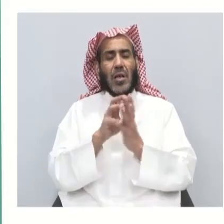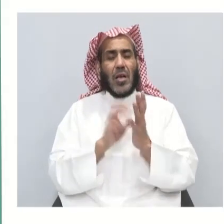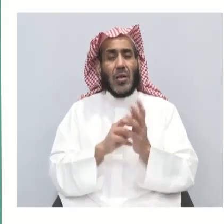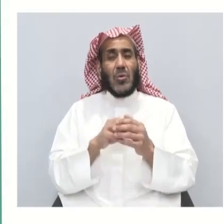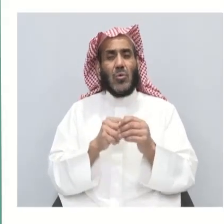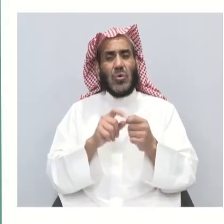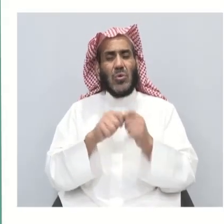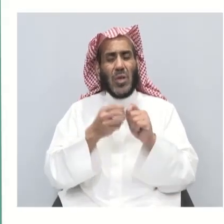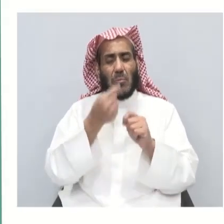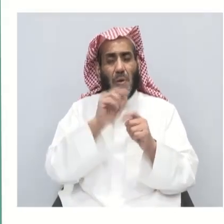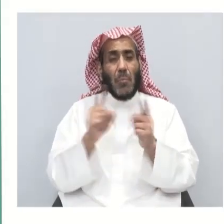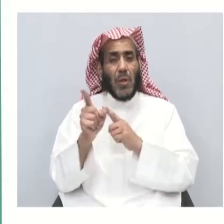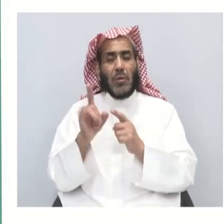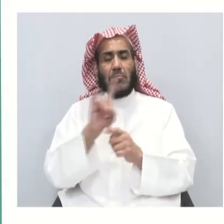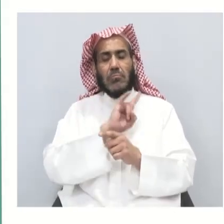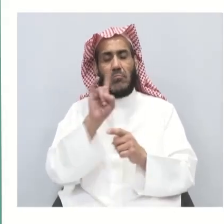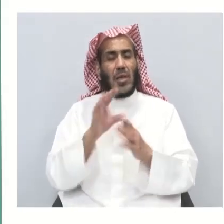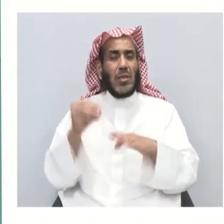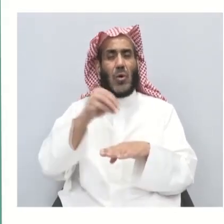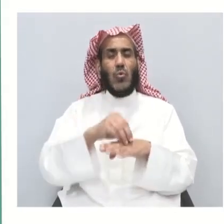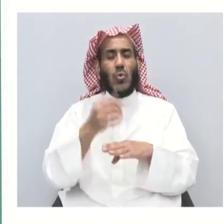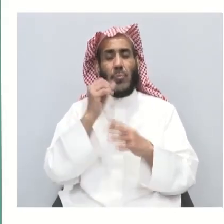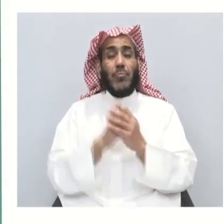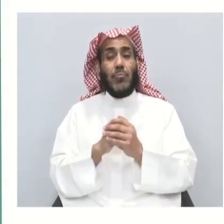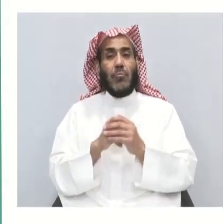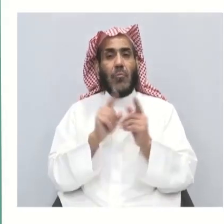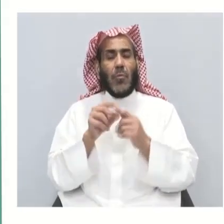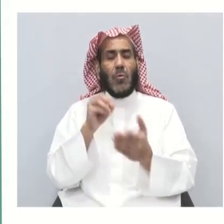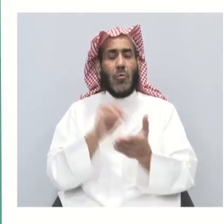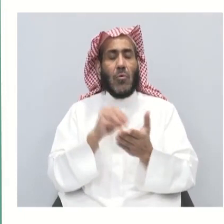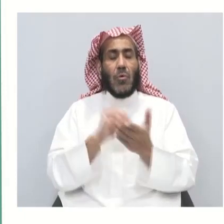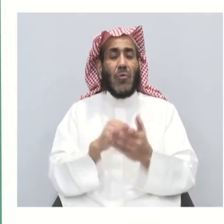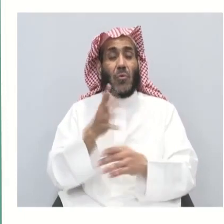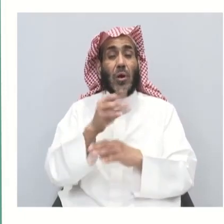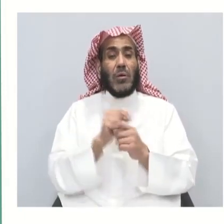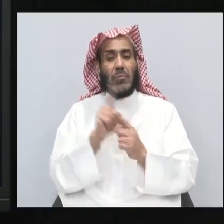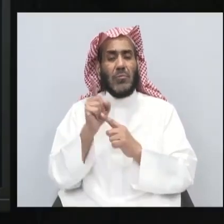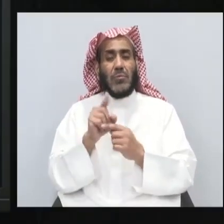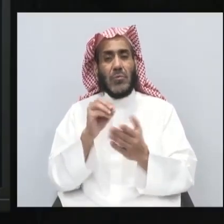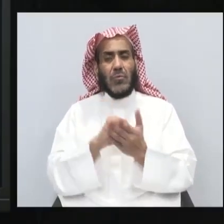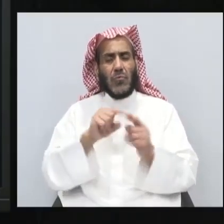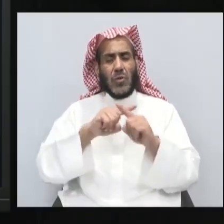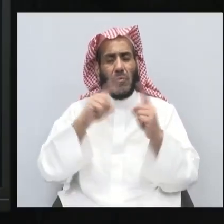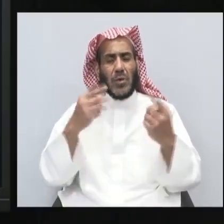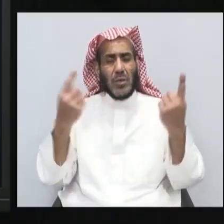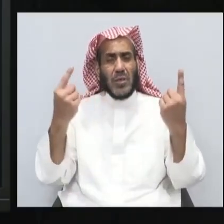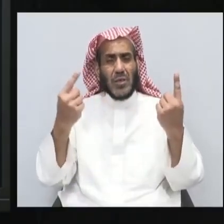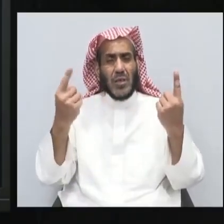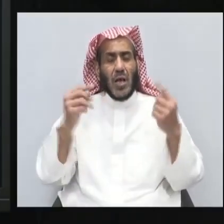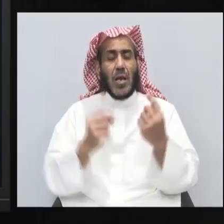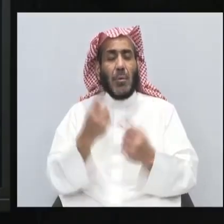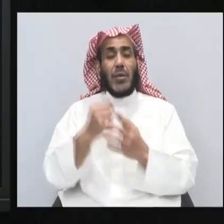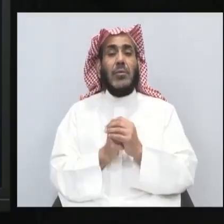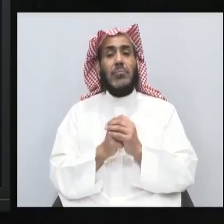تصنع السكر بينما هذه لا تنقل السكر. هذه موجودة فقط في الورقة، أما هذه في جميع أجزاء